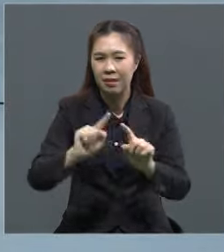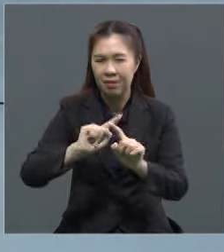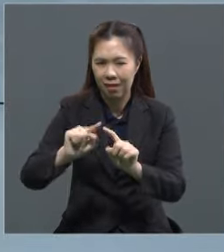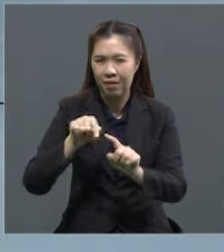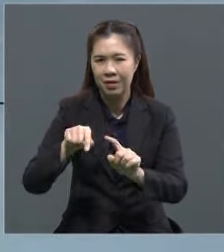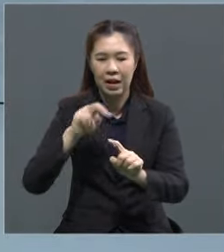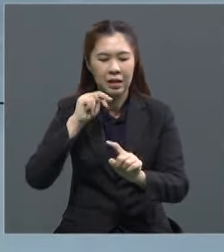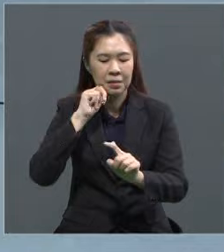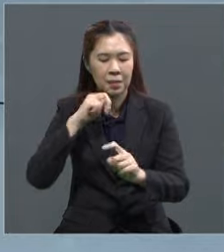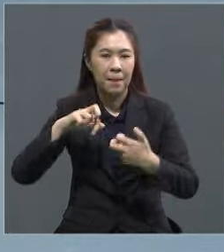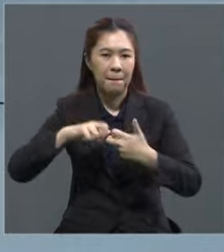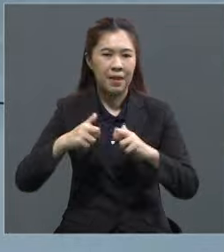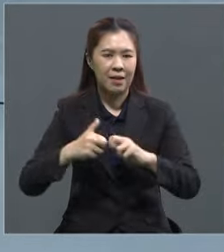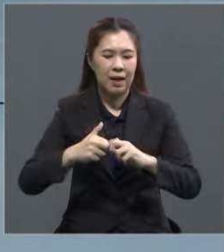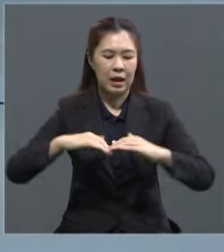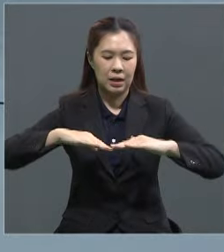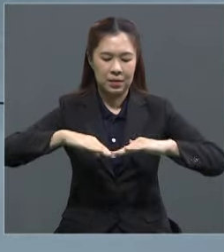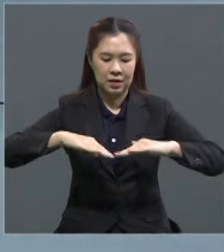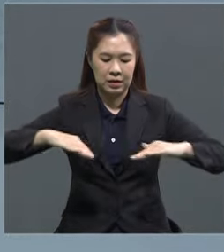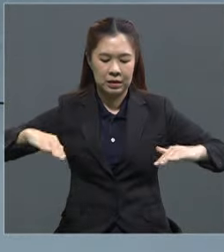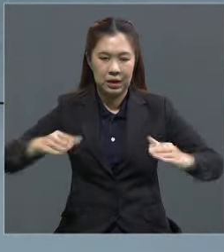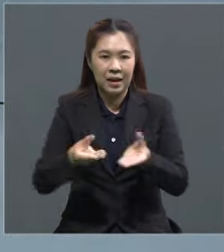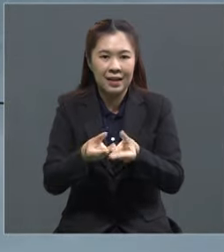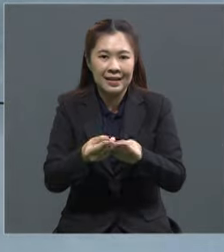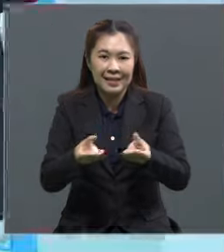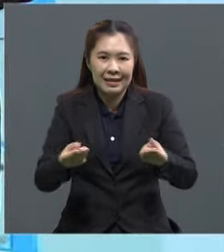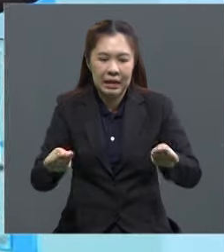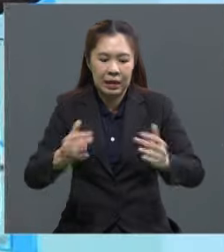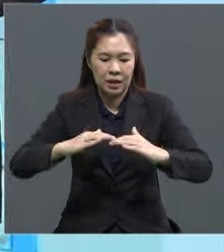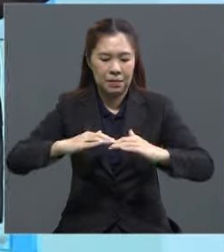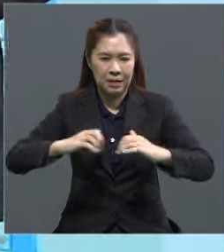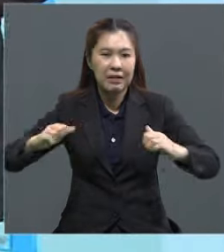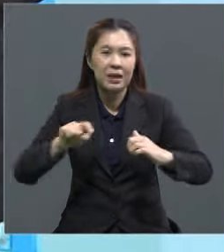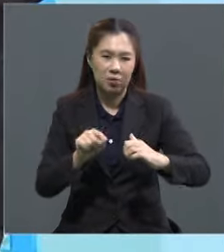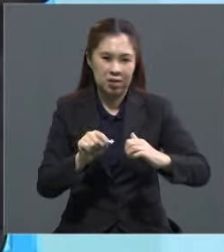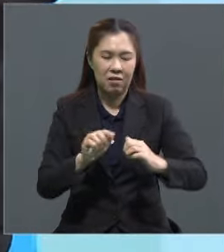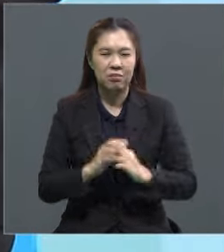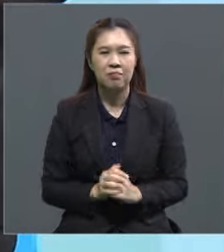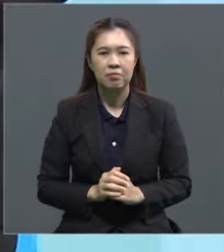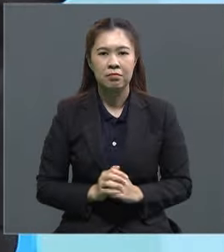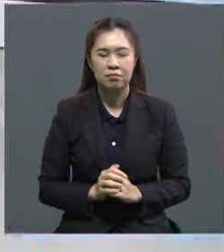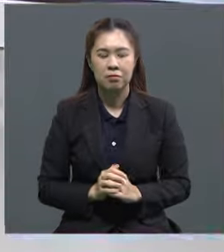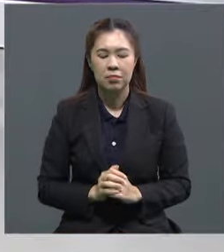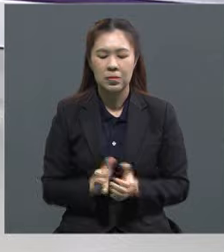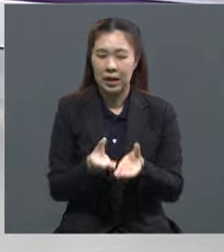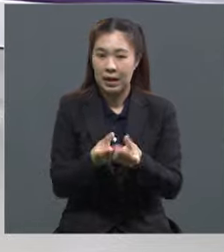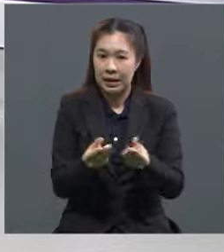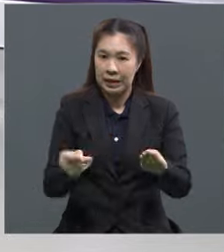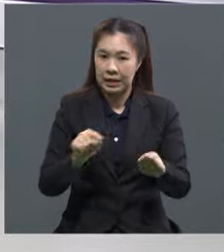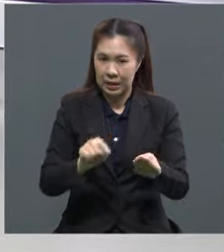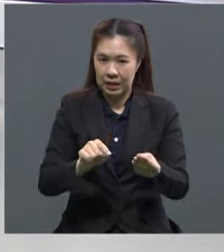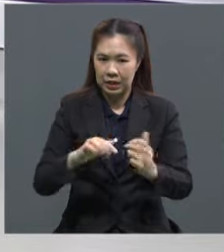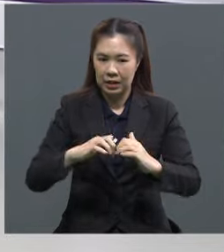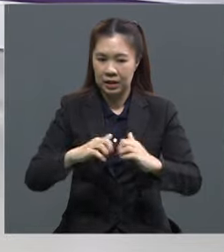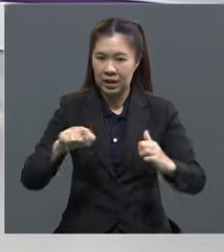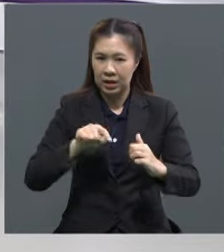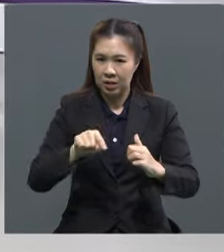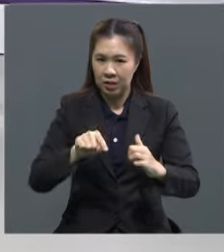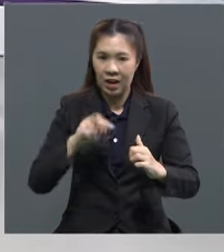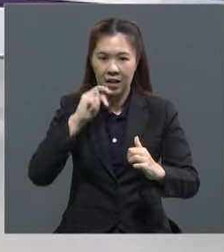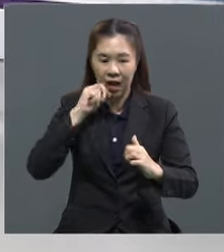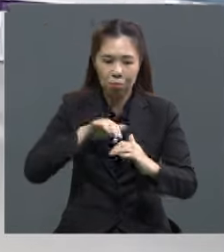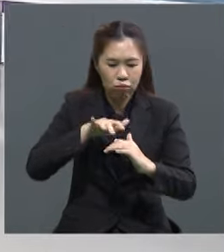คันดินที่ชำรุดที่ตรงนี้นะครับค่ะแสดงว่าตรงที่เป็นคันดินชำรุดเนี่ยน้ำจะไม่ไปเพิ่มเติมในพื้นที่เขตเศรษฐกิจ